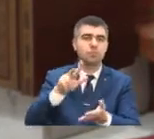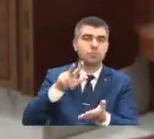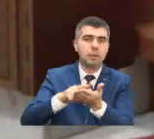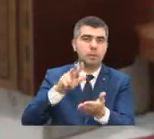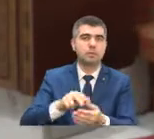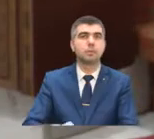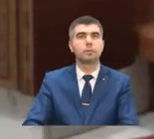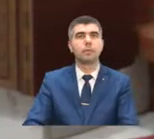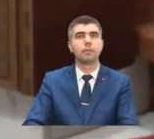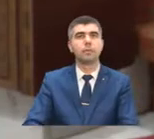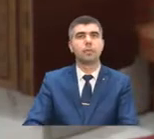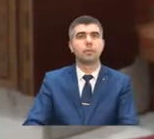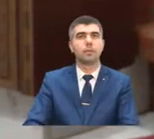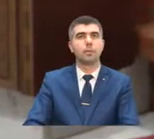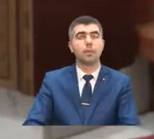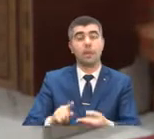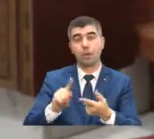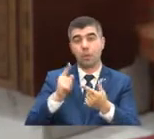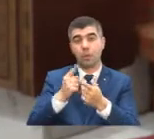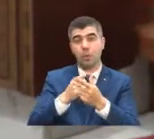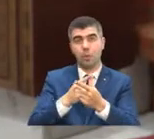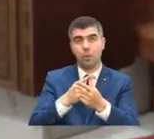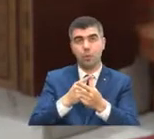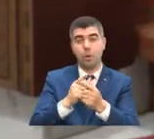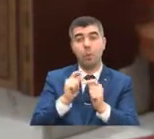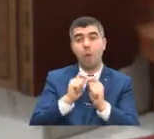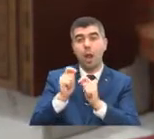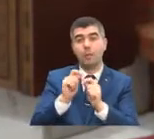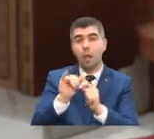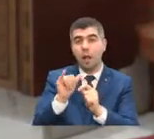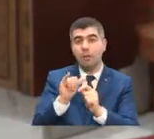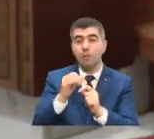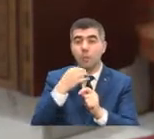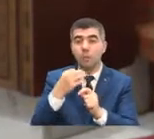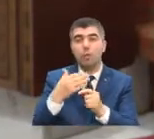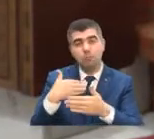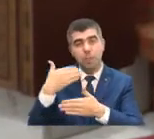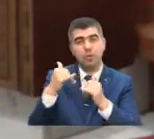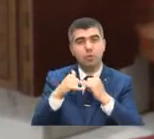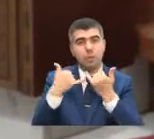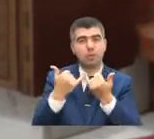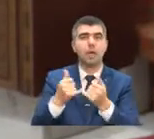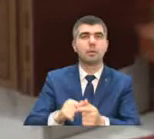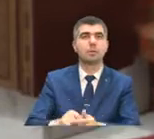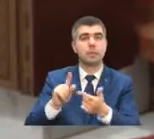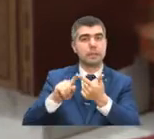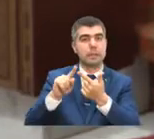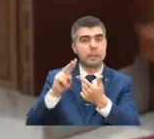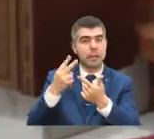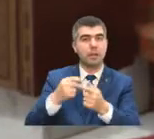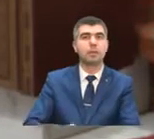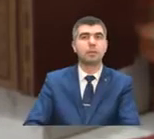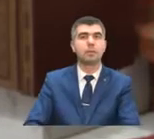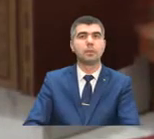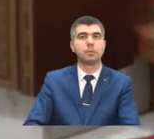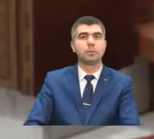وحدة. علاش ما نفعلهاش؟ هذا هو اللي خصنا نتناقشوا فيه. ثم عندي فيما يخص المسألة اللي تترجع، غنلقى